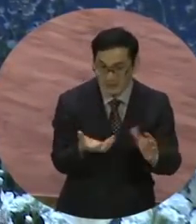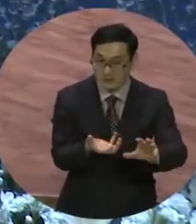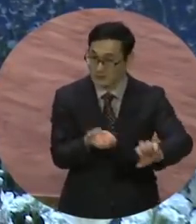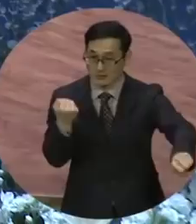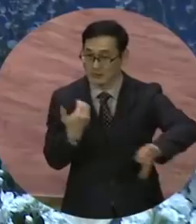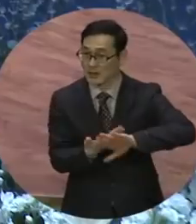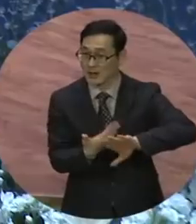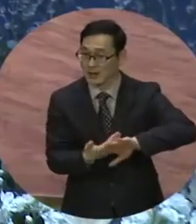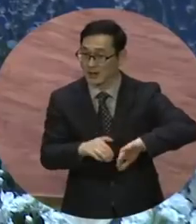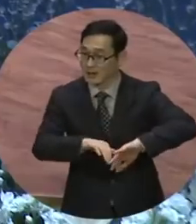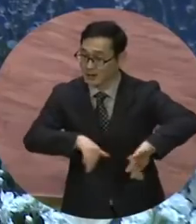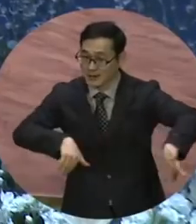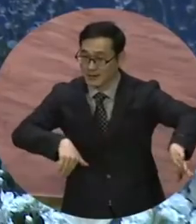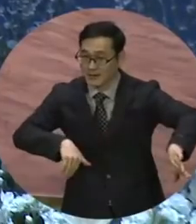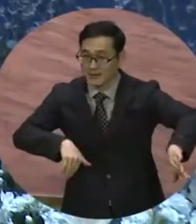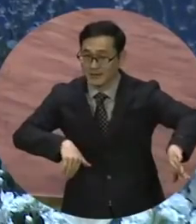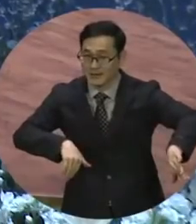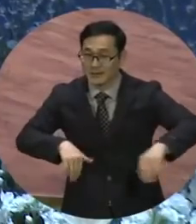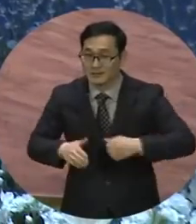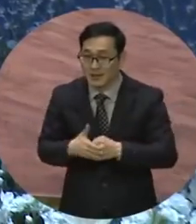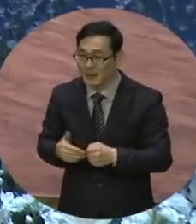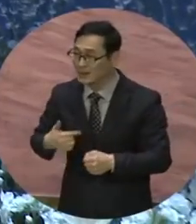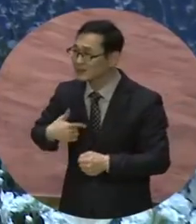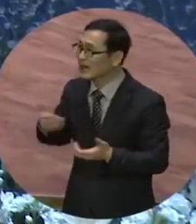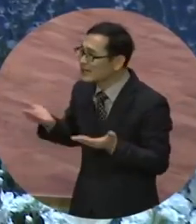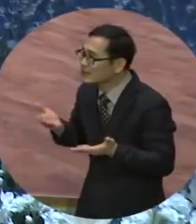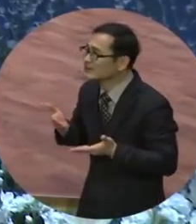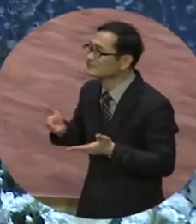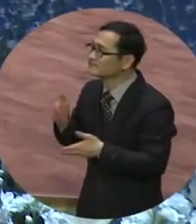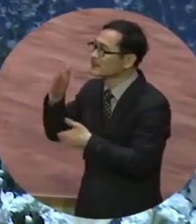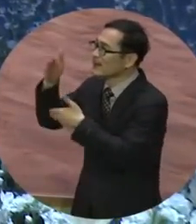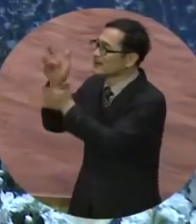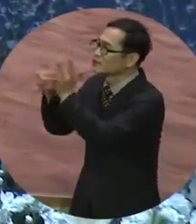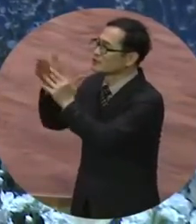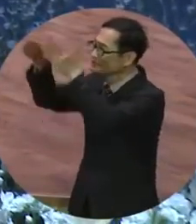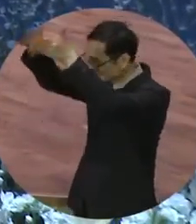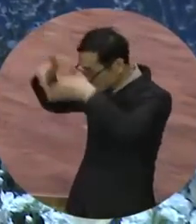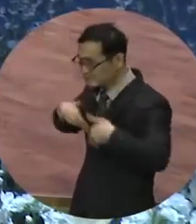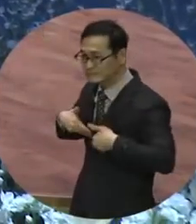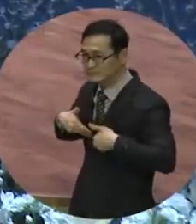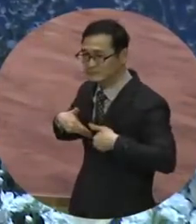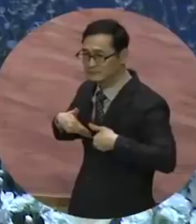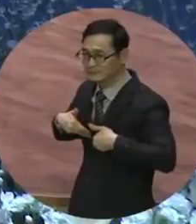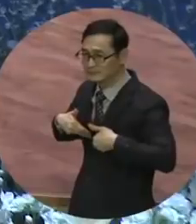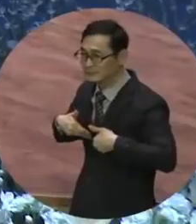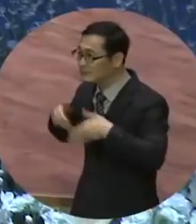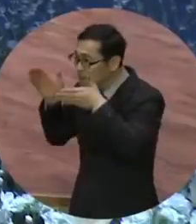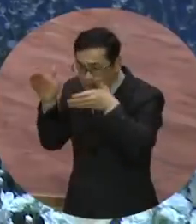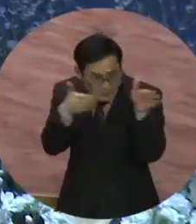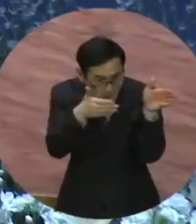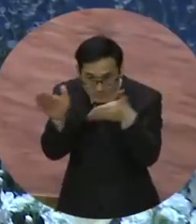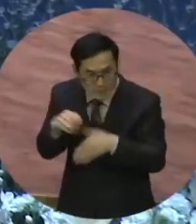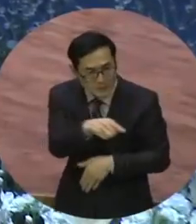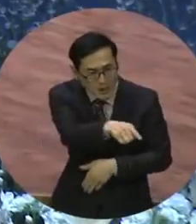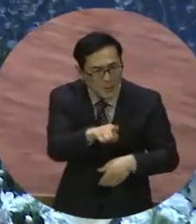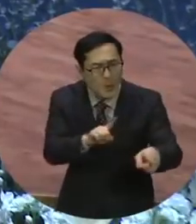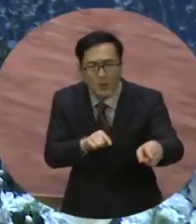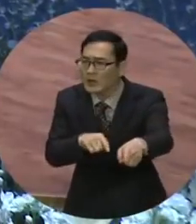있다는 것입니다. 그러므로 남의 일에 신경 쓰지 말고 너 할 일에만 신경 써라.